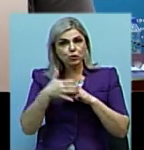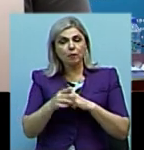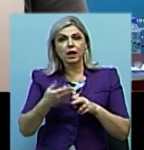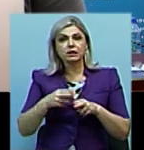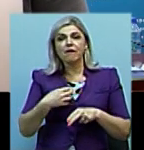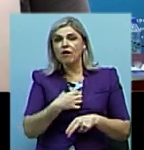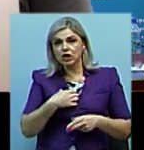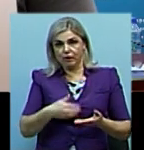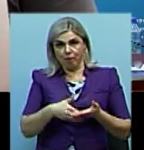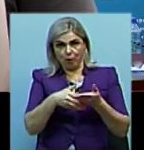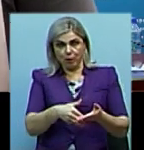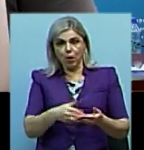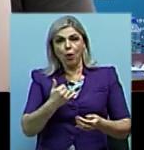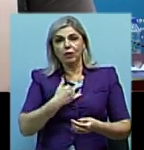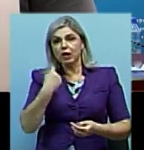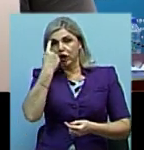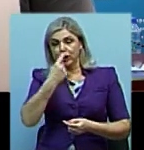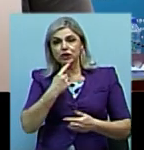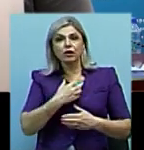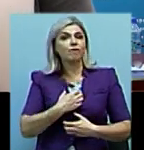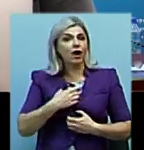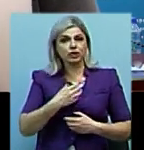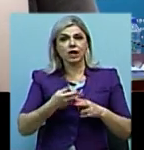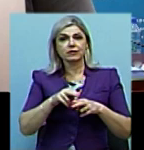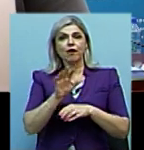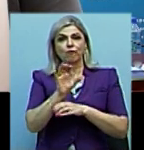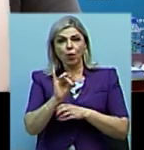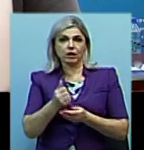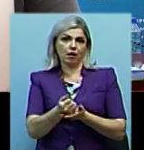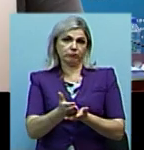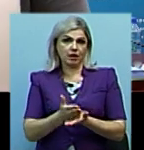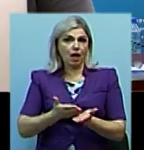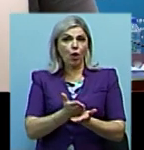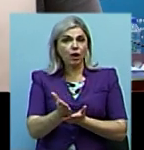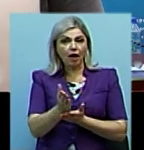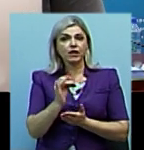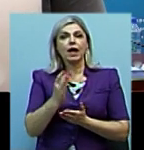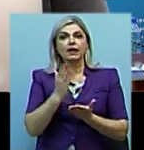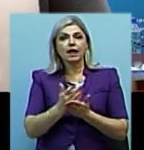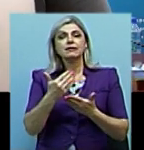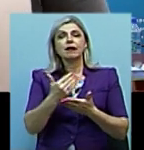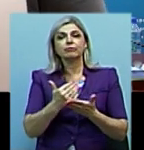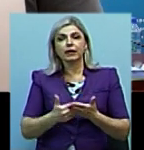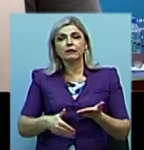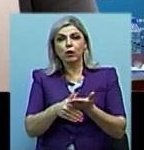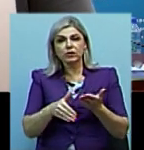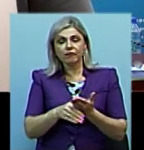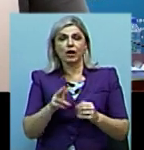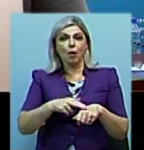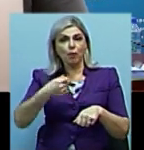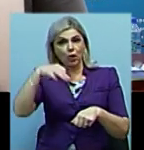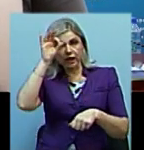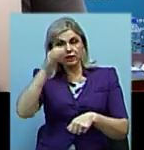їм допомогти. Тобто в мене особисто в пріоритетах – це фото і розширення географії. Надалі є ряд інструментів для допомоги саме поліції.